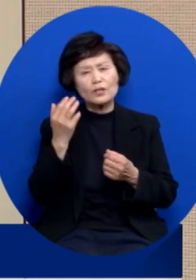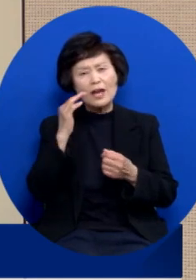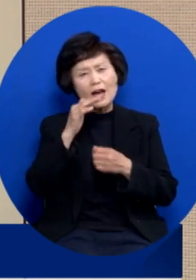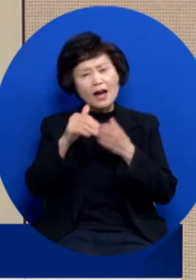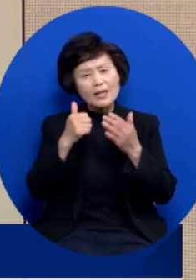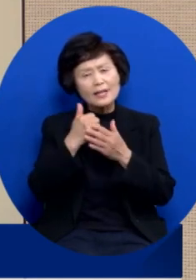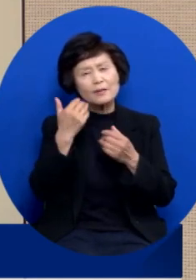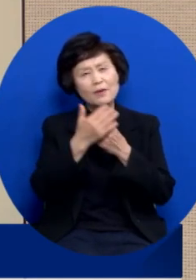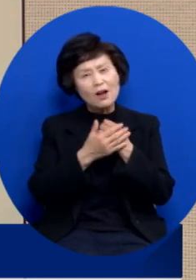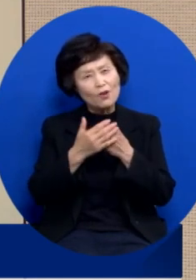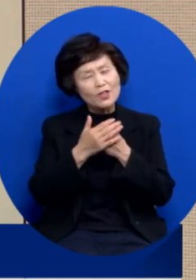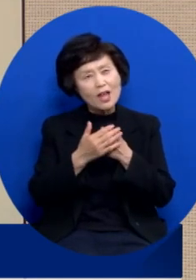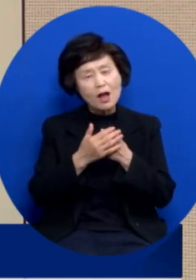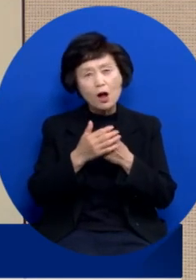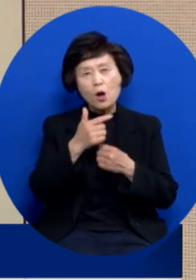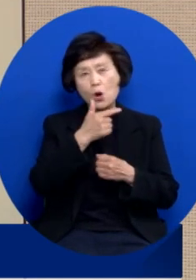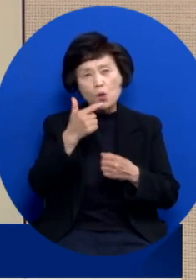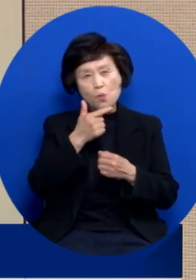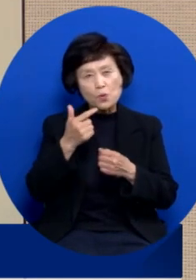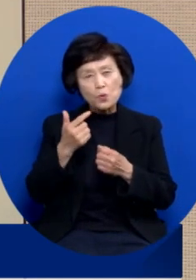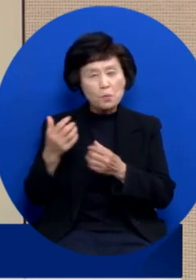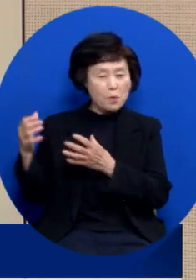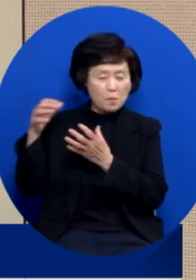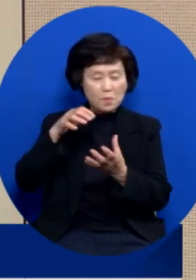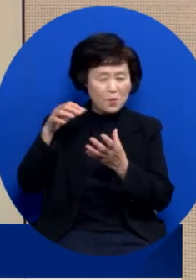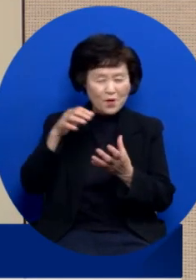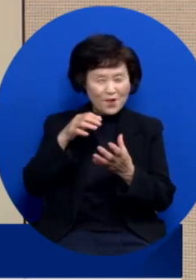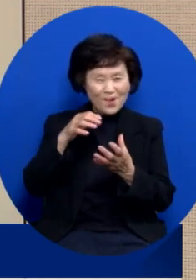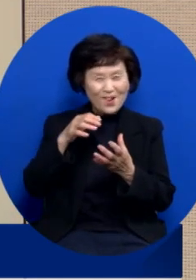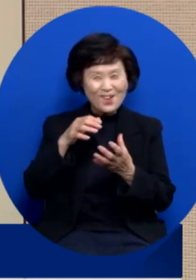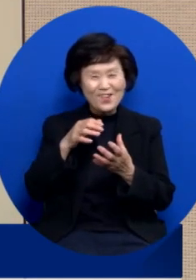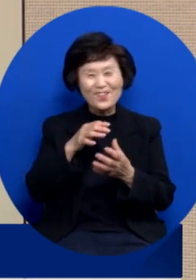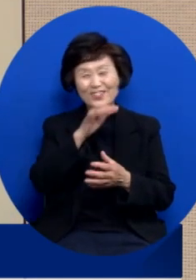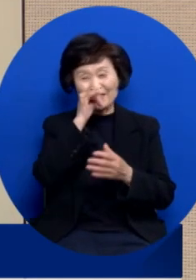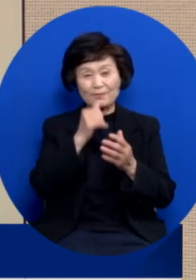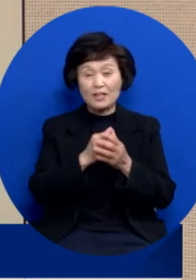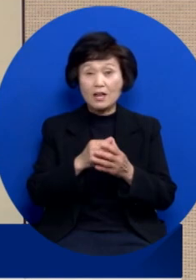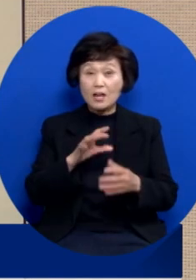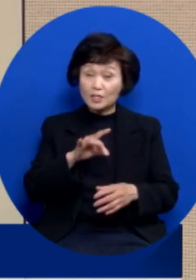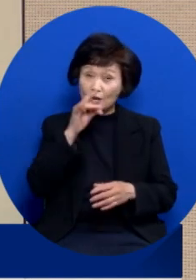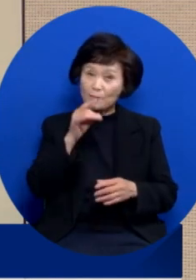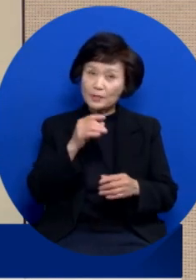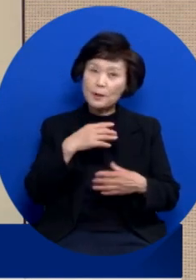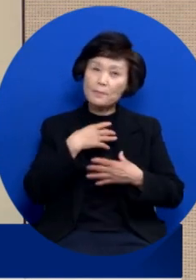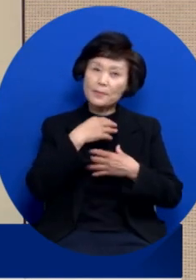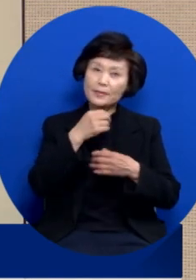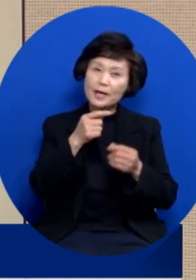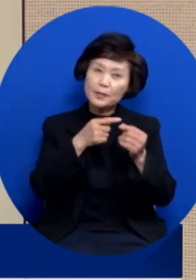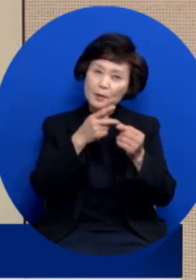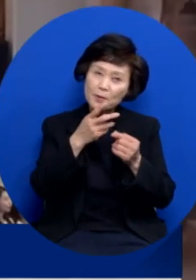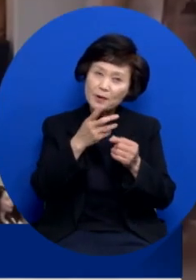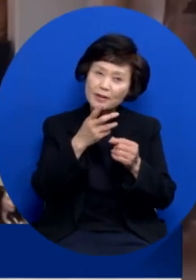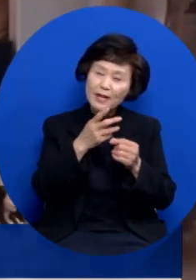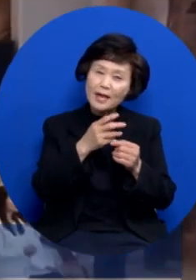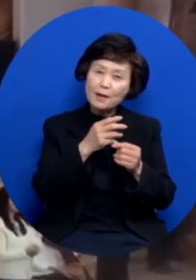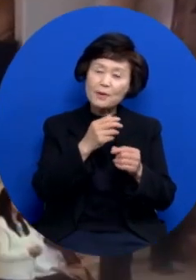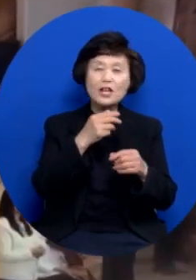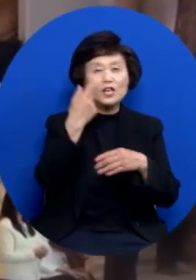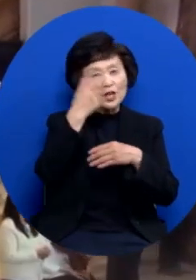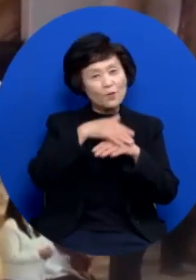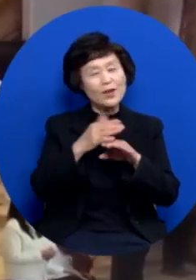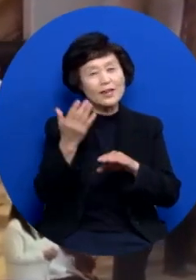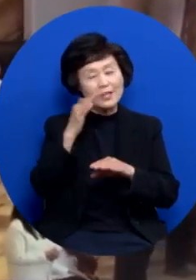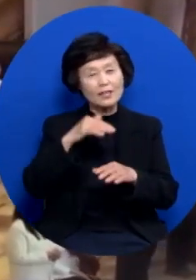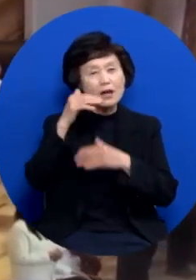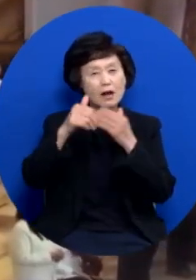하나님의 은혜를 주실 줄 몰랐습니다. 처음에 편안하게 몇 개 만들려고 했는데 하나님의 은혜를 막 부어주셨어요.